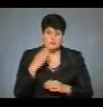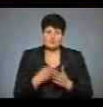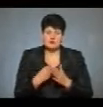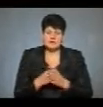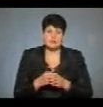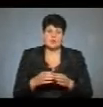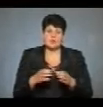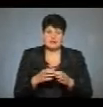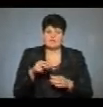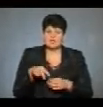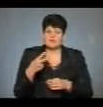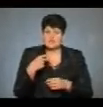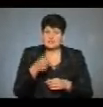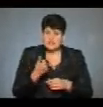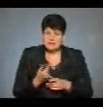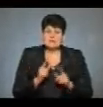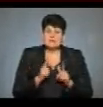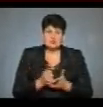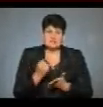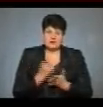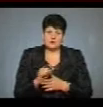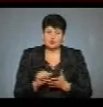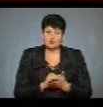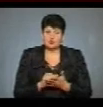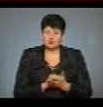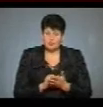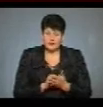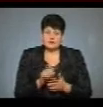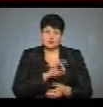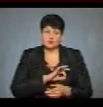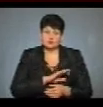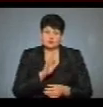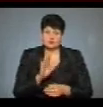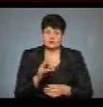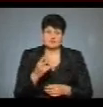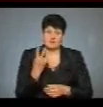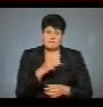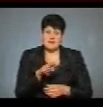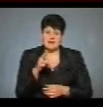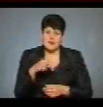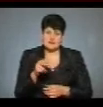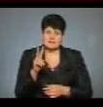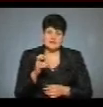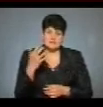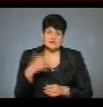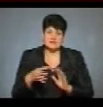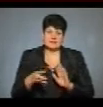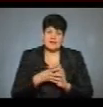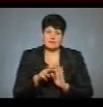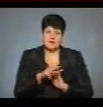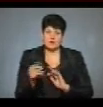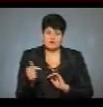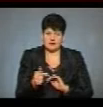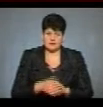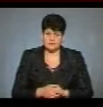на 2020 рік. Згідно із затвердженим документом, доходи тернопільської громади становитимуть майже 2 мільярди 259 мільйонів